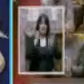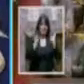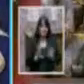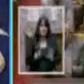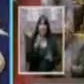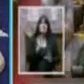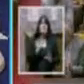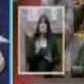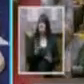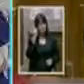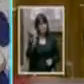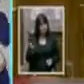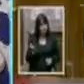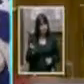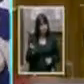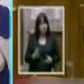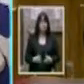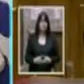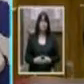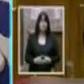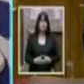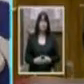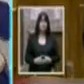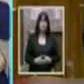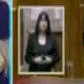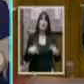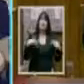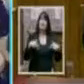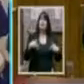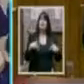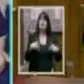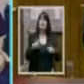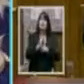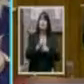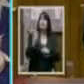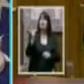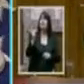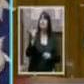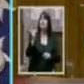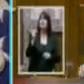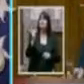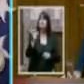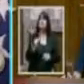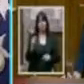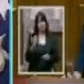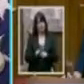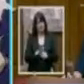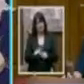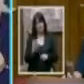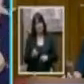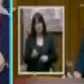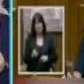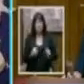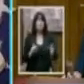Ευρωπαϊκή Ένωση. Μήπως δεν είχε κυβέρνηση άνετη κοινοβουλευτική πλειοψηφία? Είχε. Μήπως δεν είχε